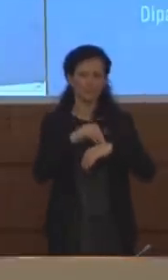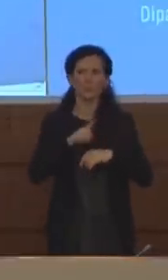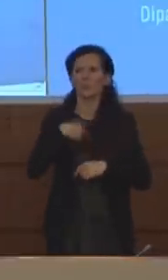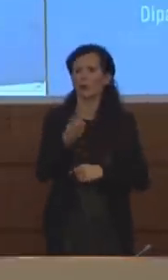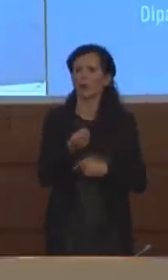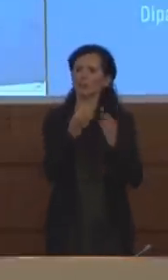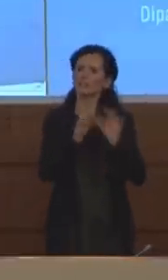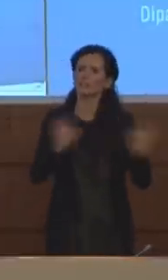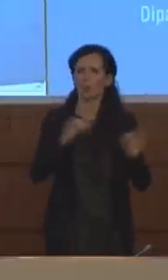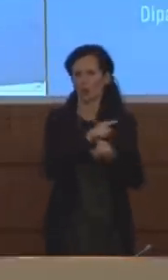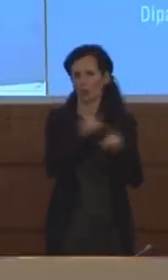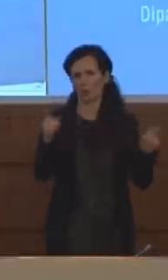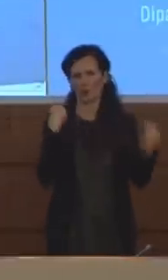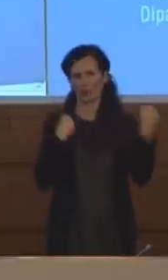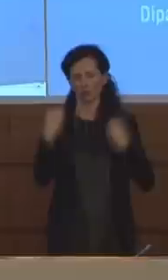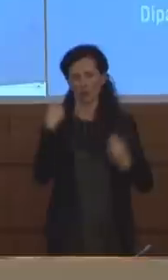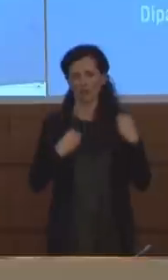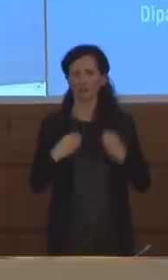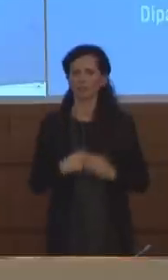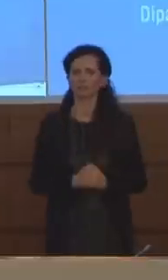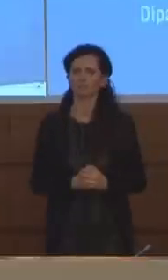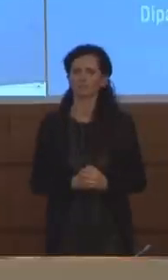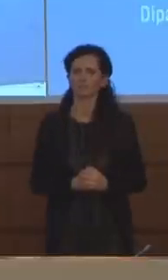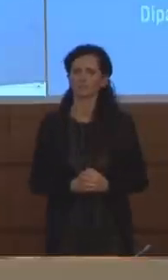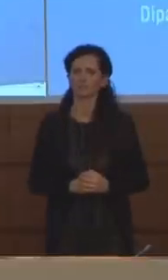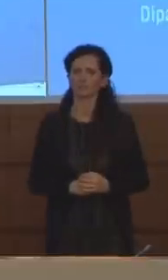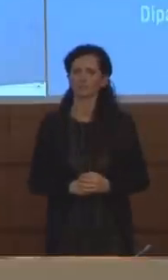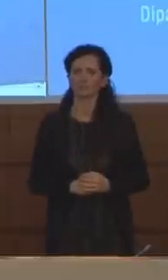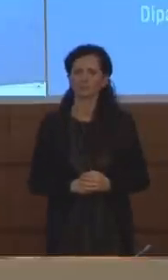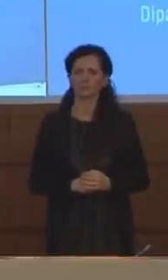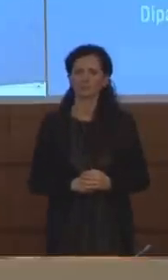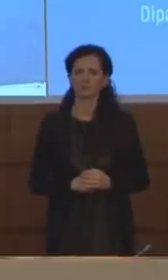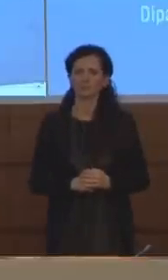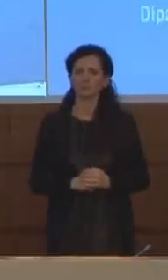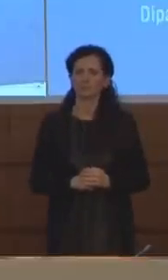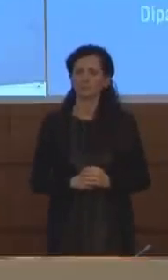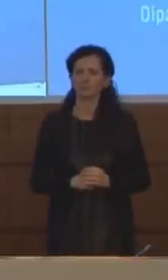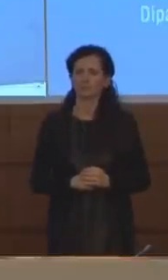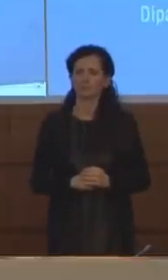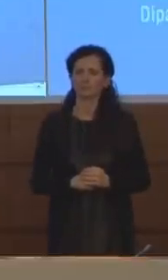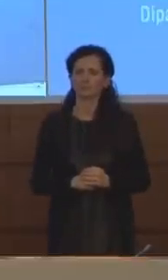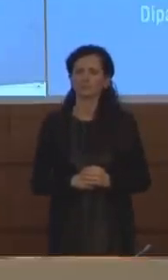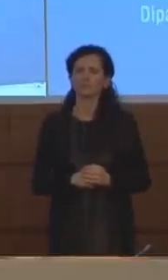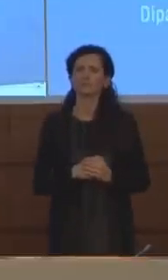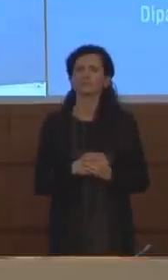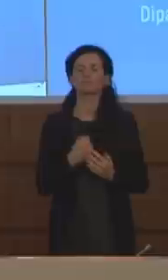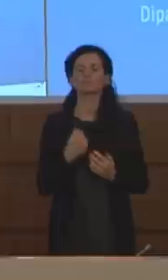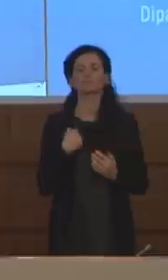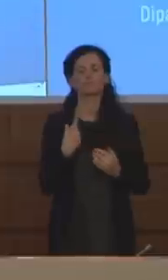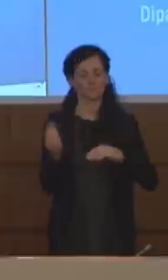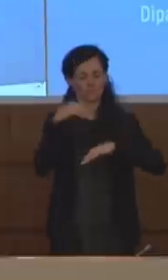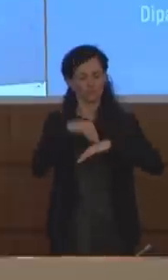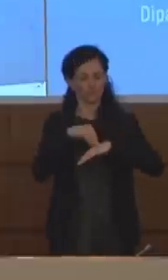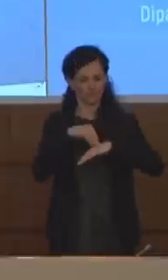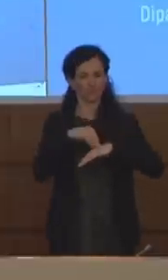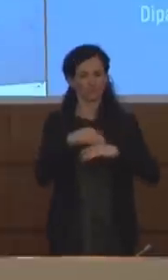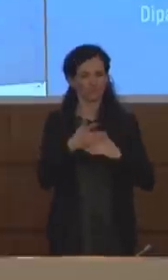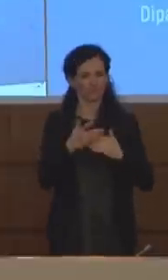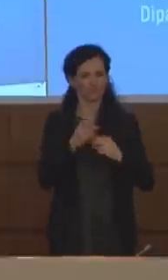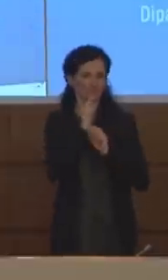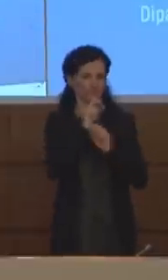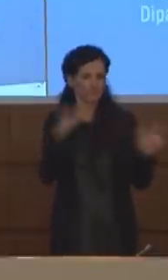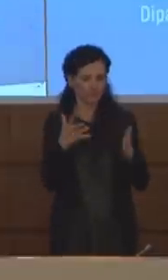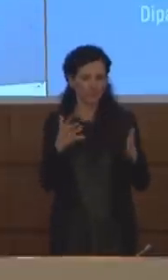a disposizione per le domande al primo commento introduttivo è che come stiamo vedendo ormai da alcuni giorni